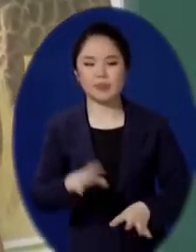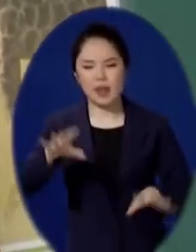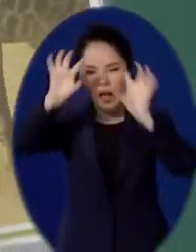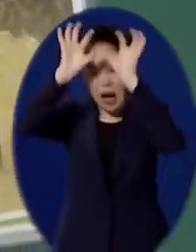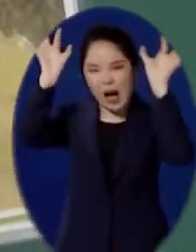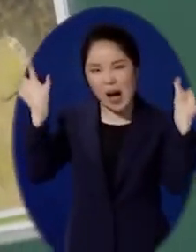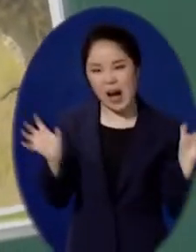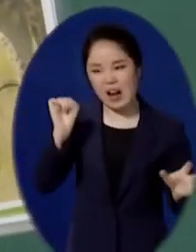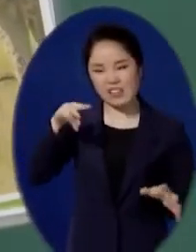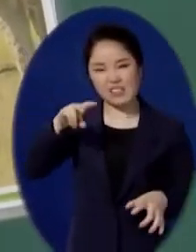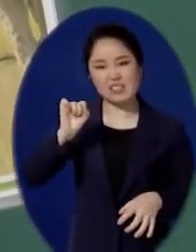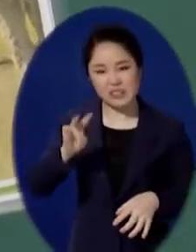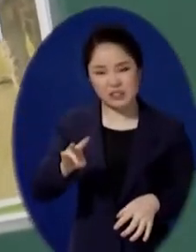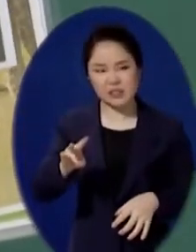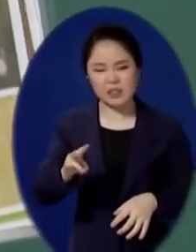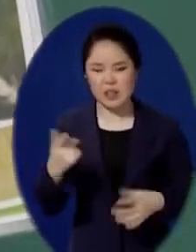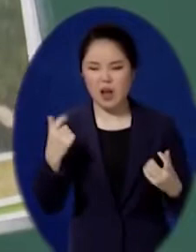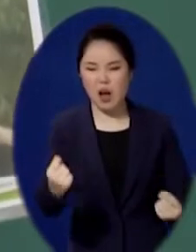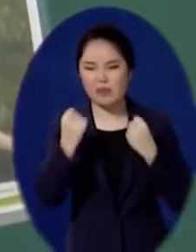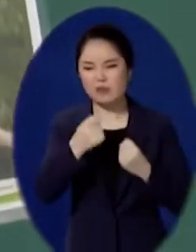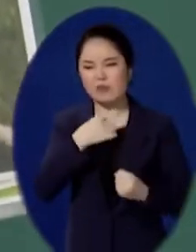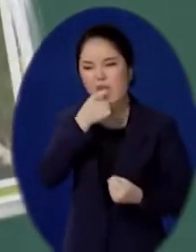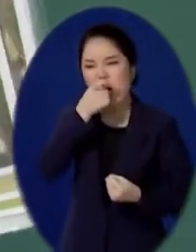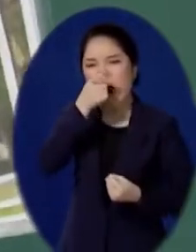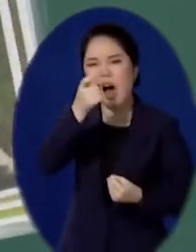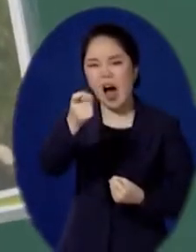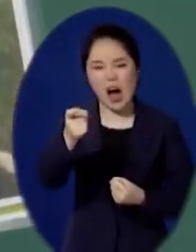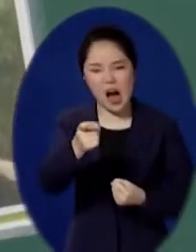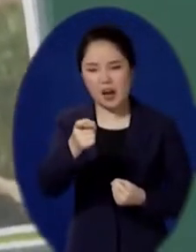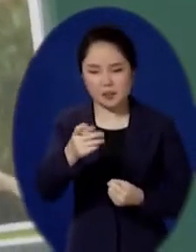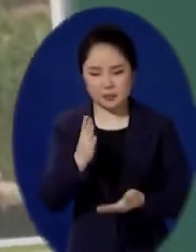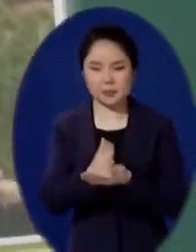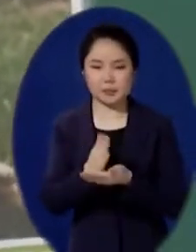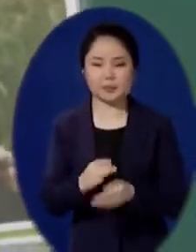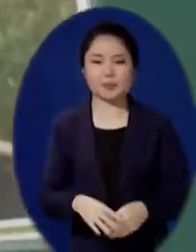Араатны хаан арслан архирч цогдроо сэгсрэн.